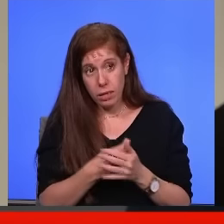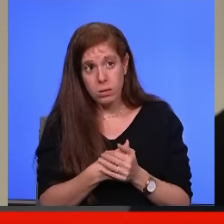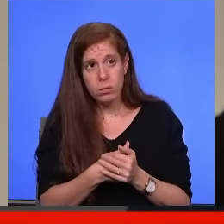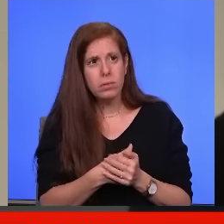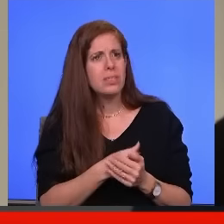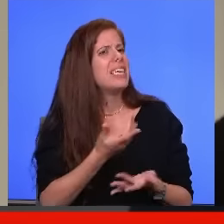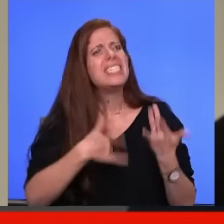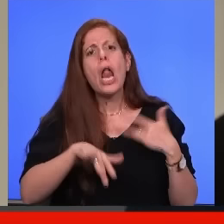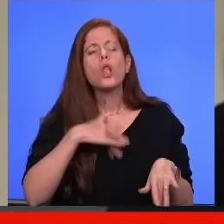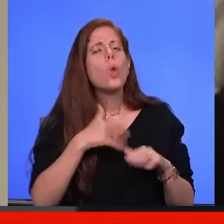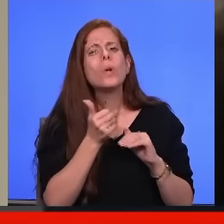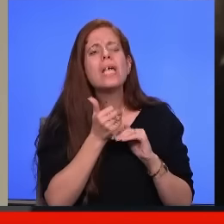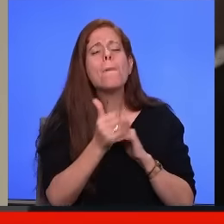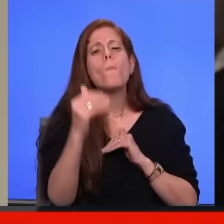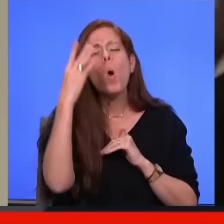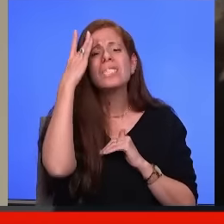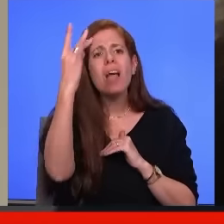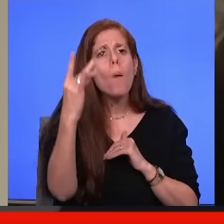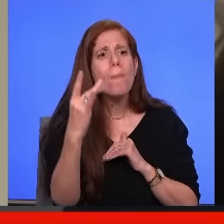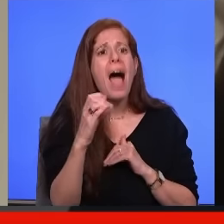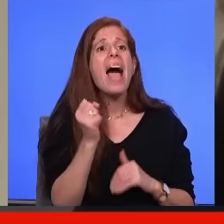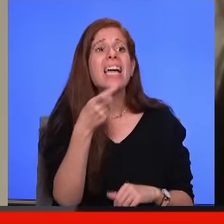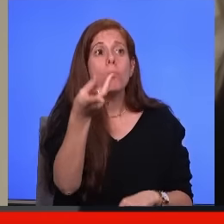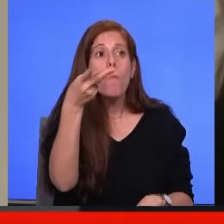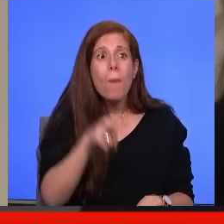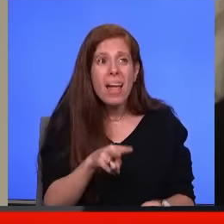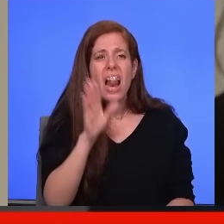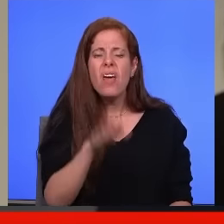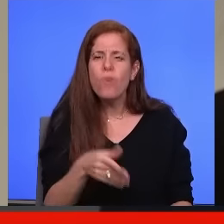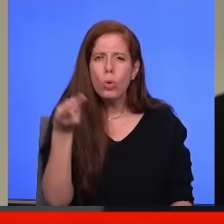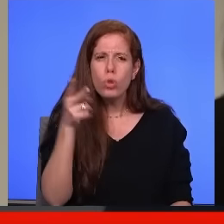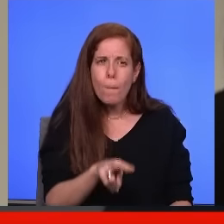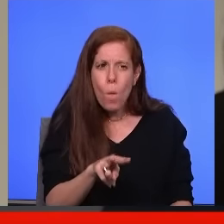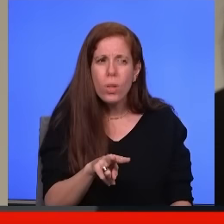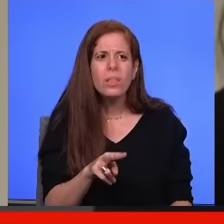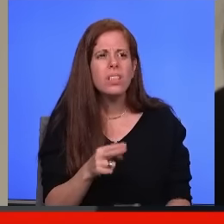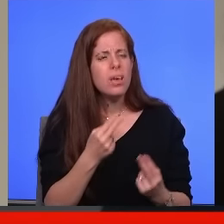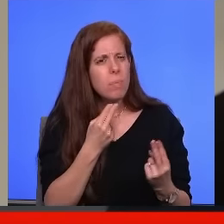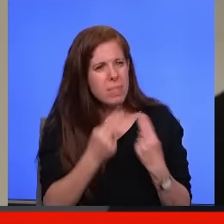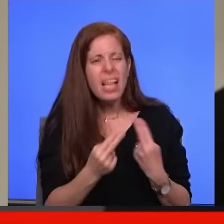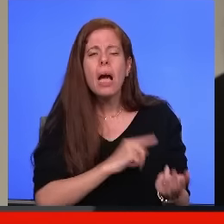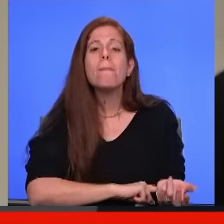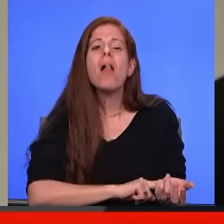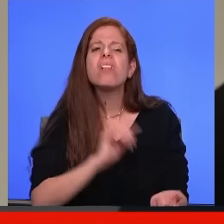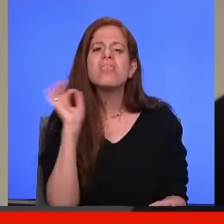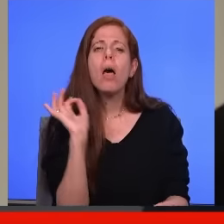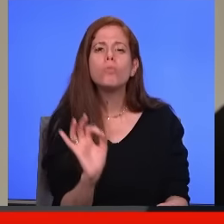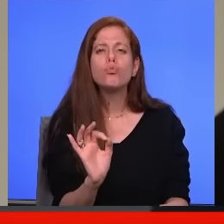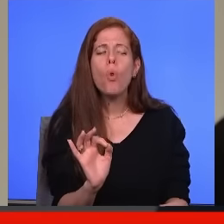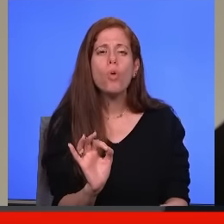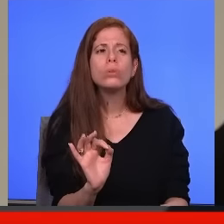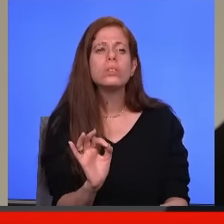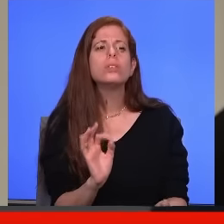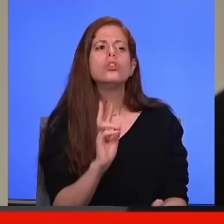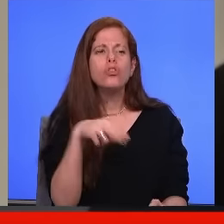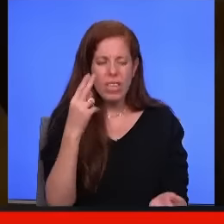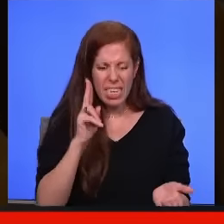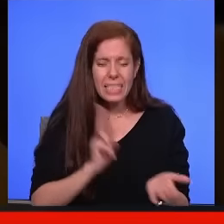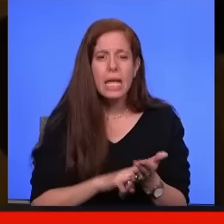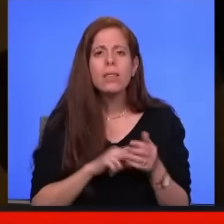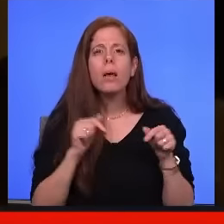תירוץ הפוסט-טראומה. אם הוא מת, לפחות שימות עם נקמה לדם שלו, שיהיה צדק